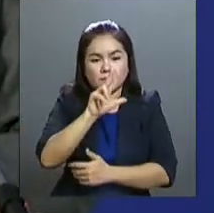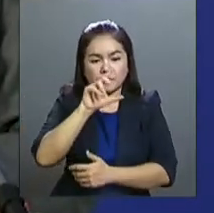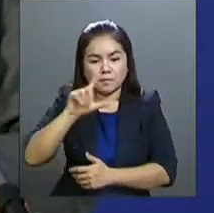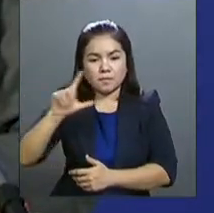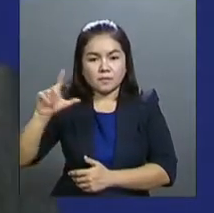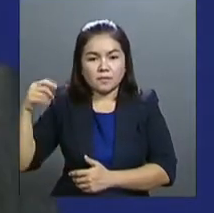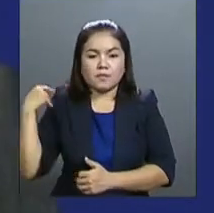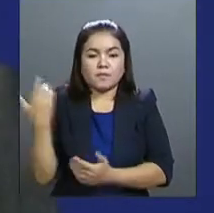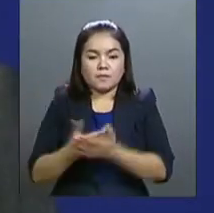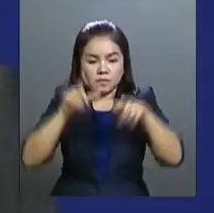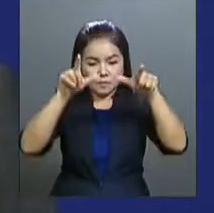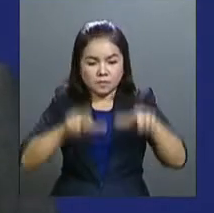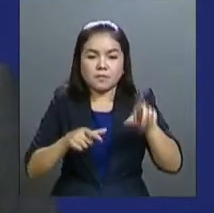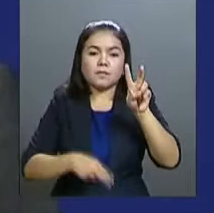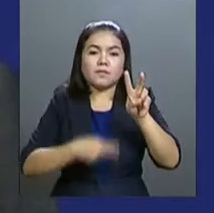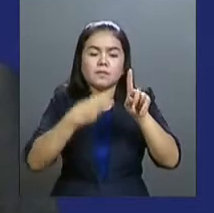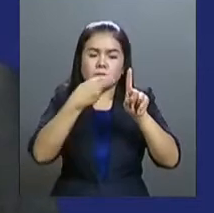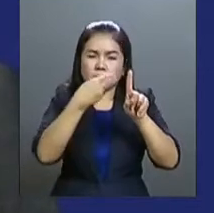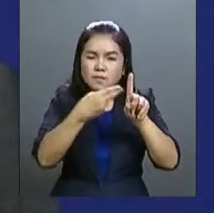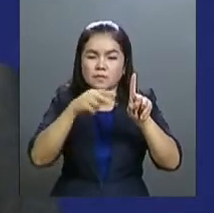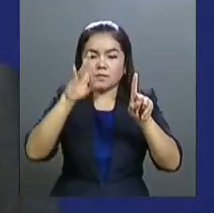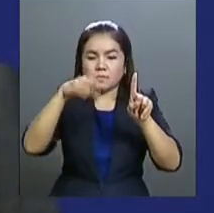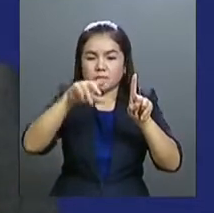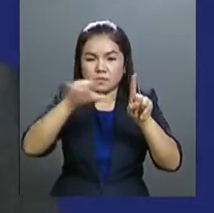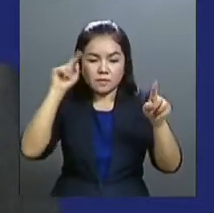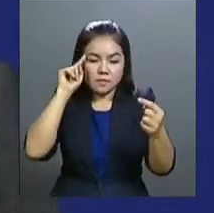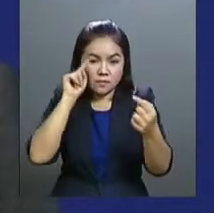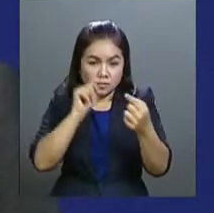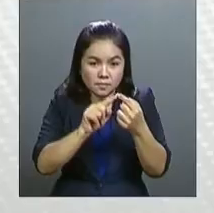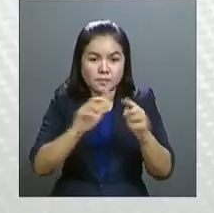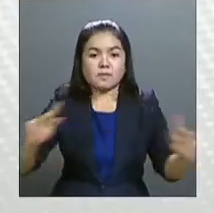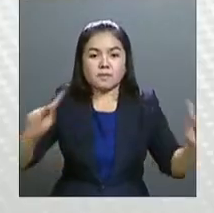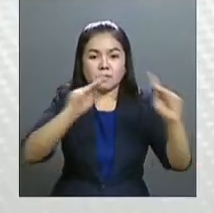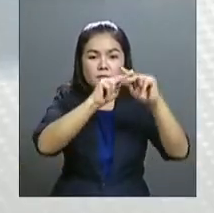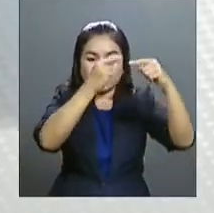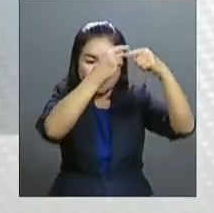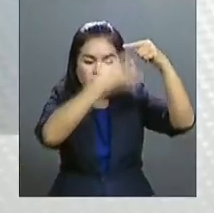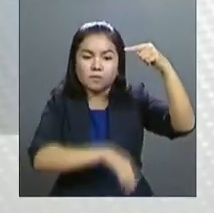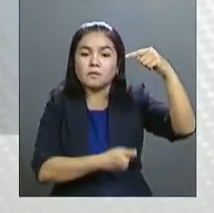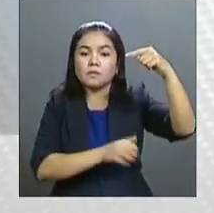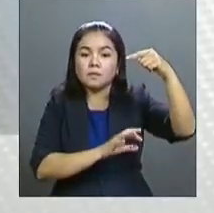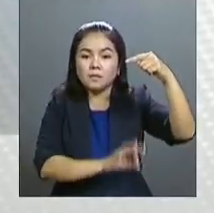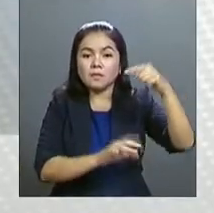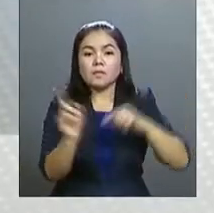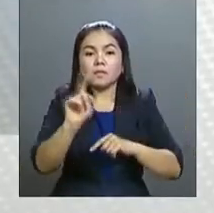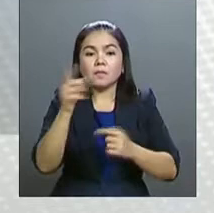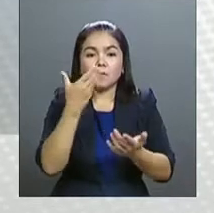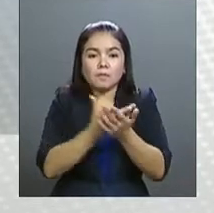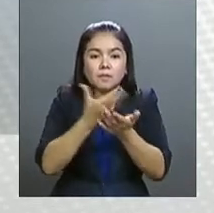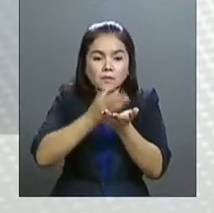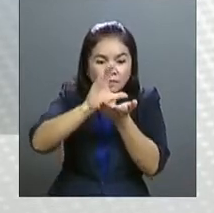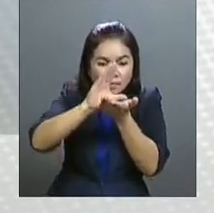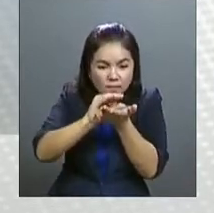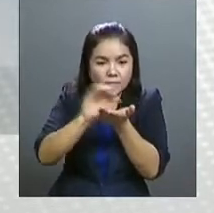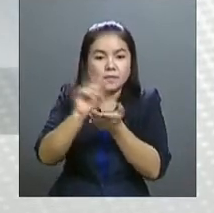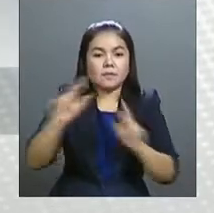จำนวน 1,17,000 ล้บาทซึกถือวาเป็ไปตามเปาหมายทั้ง 19 กระส่วงโดยหนวยงานที่ถกปรับลดงบรมาณมากที่สุก็ค